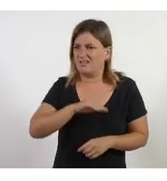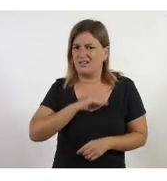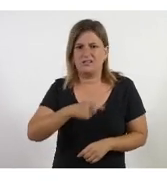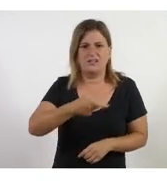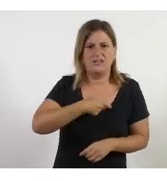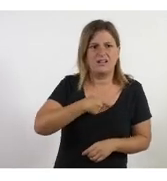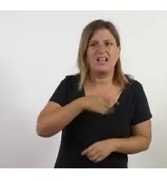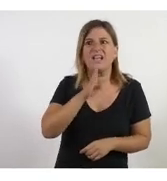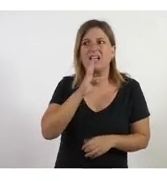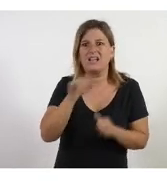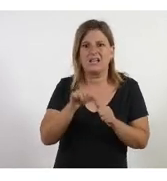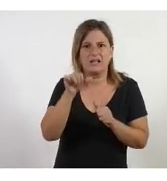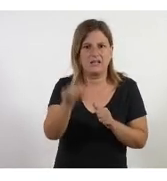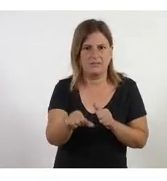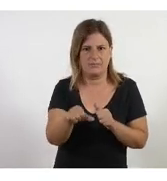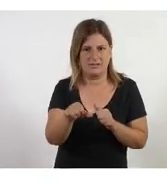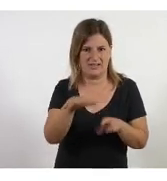és el que vindria a partir de demà.